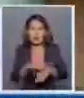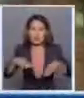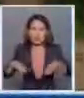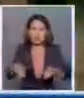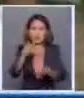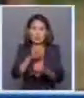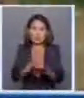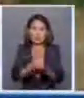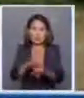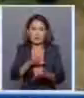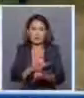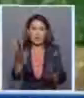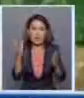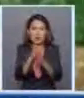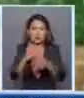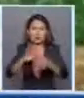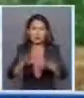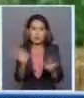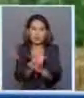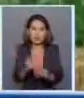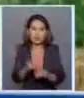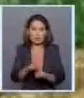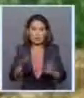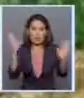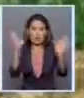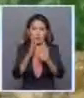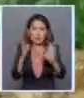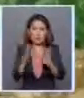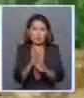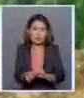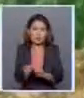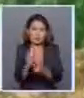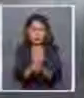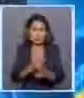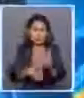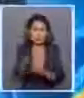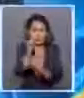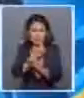сел басты. Синоптиктердің болжамына қарағанда, алдағы күндерде аудандағы күн райы өзгермейді.